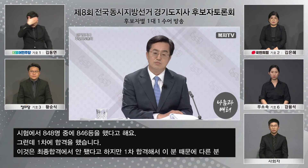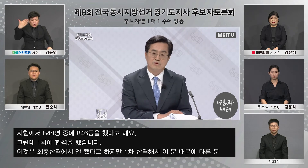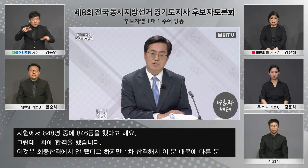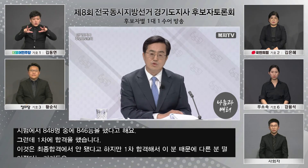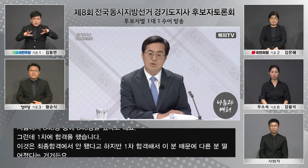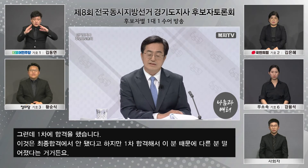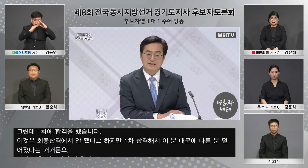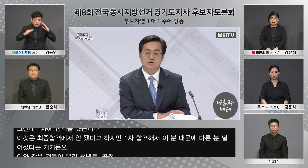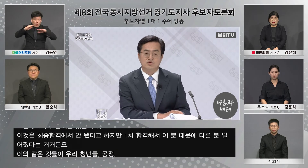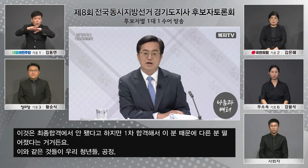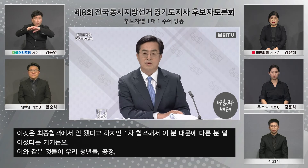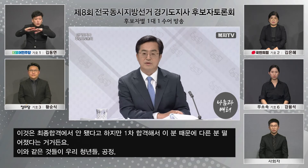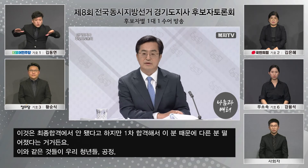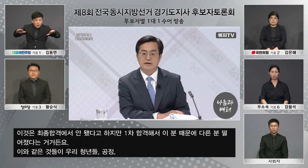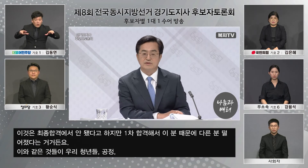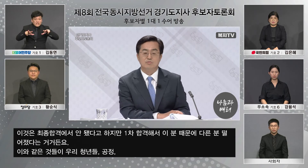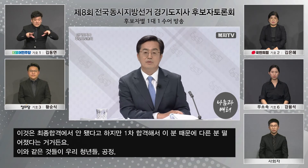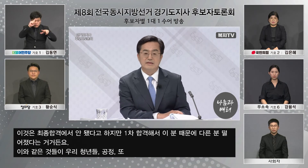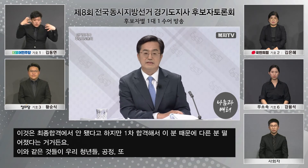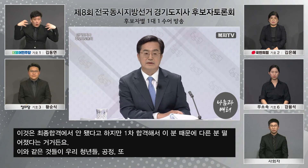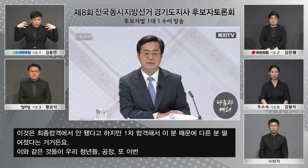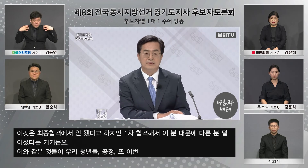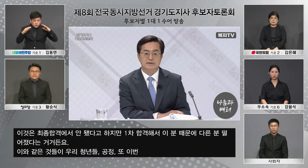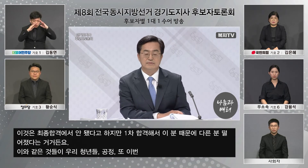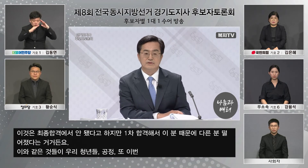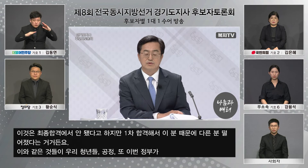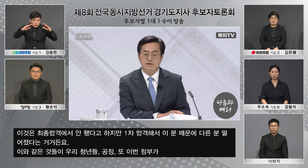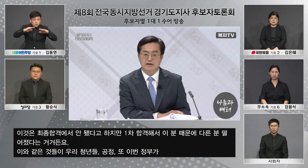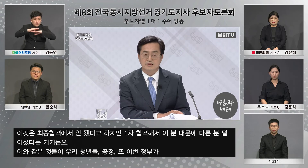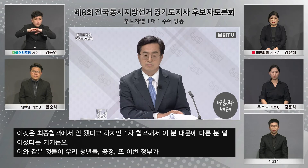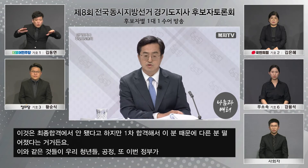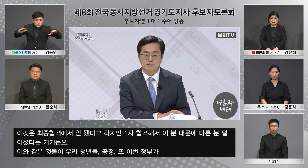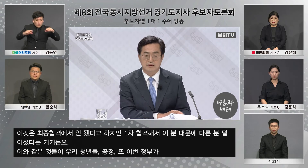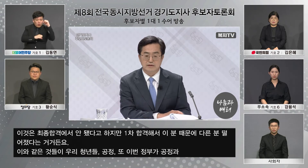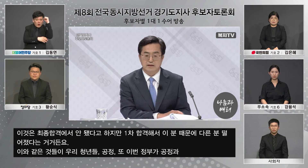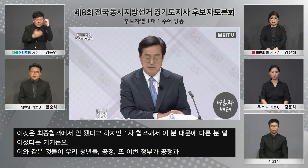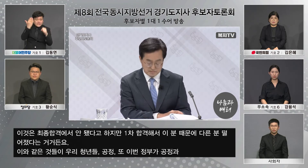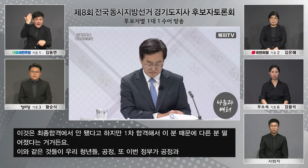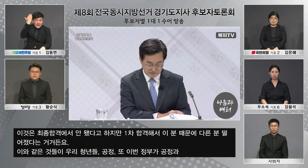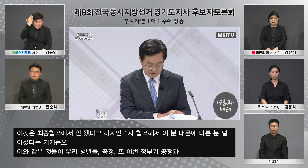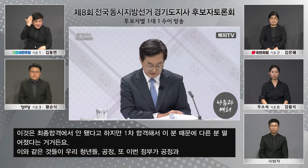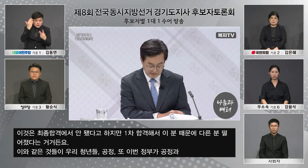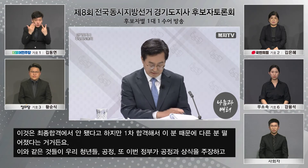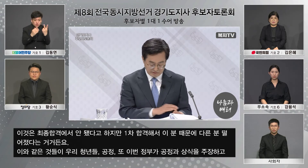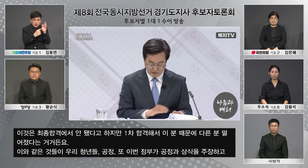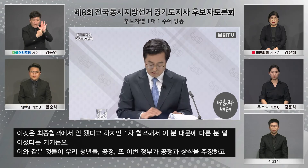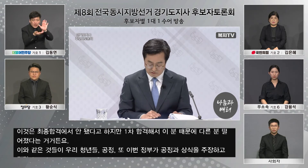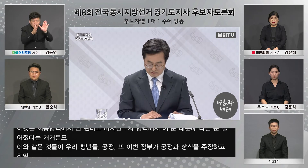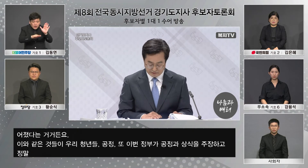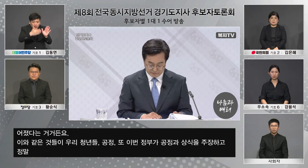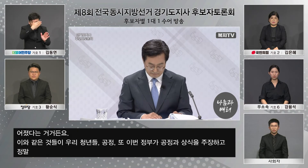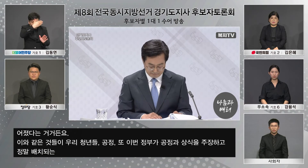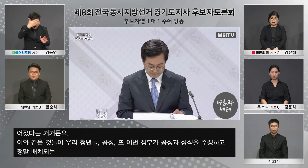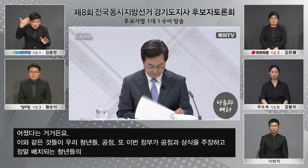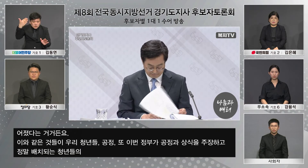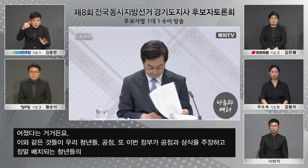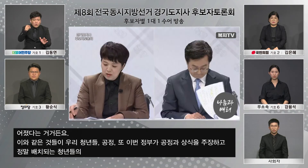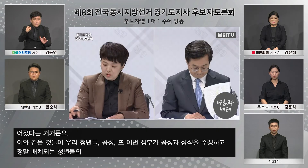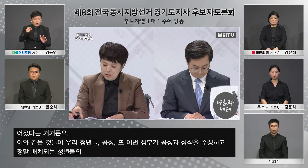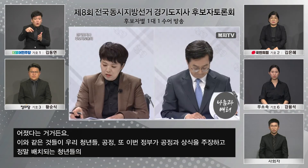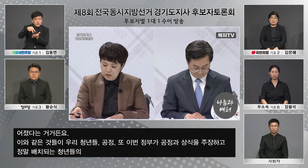또 이번 정부가 공정과 상식을 주장하고 있는데 정면 배치되는 우리 청년들의 가슴을 못을 박은 일이 아닌가 싶습니다. 의견이 어떠신가요?